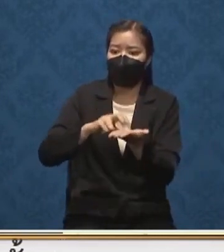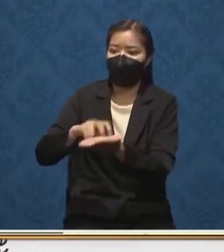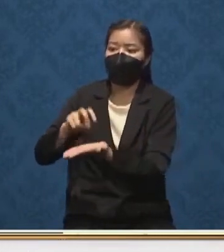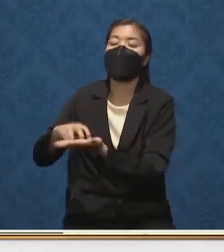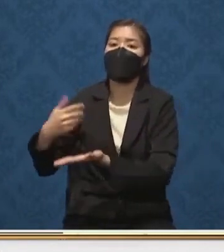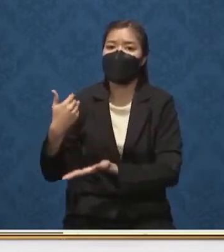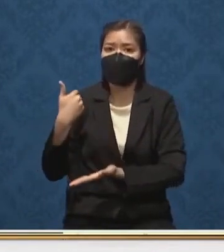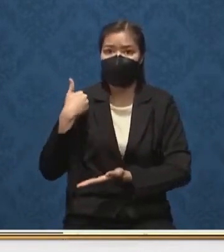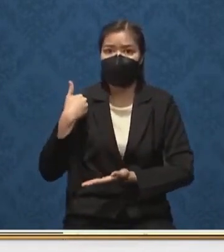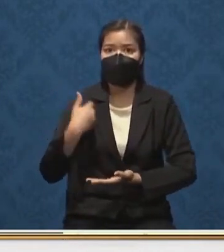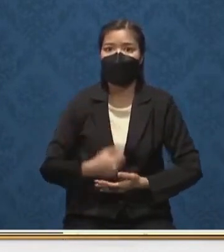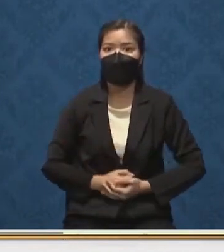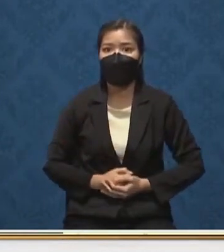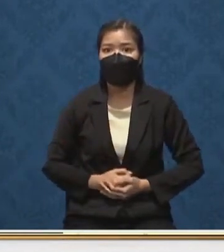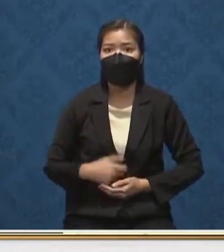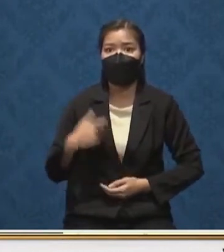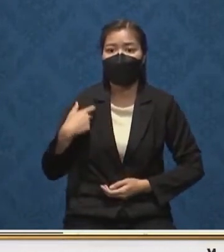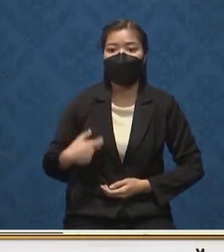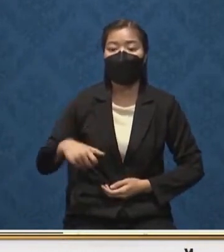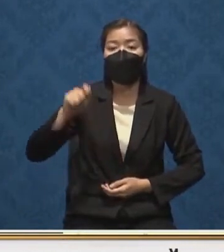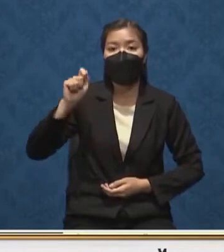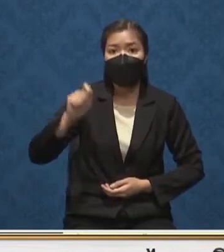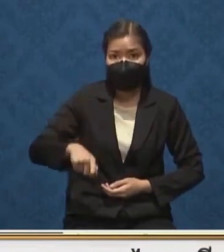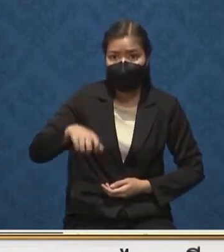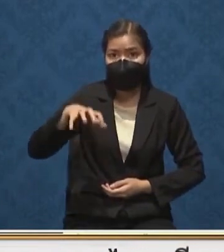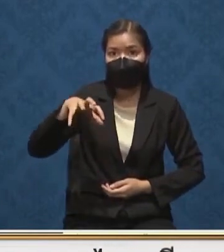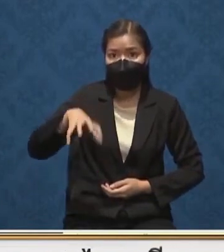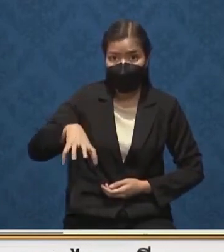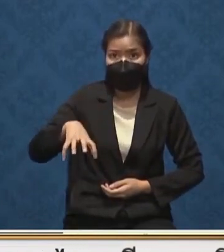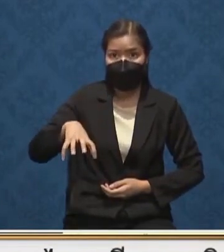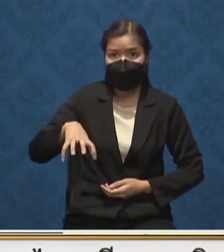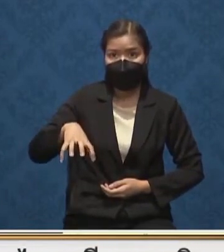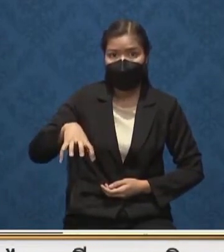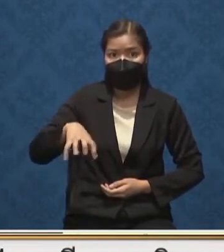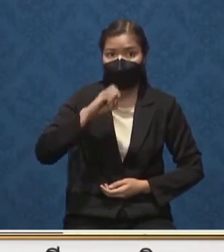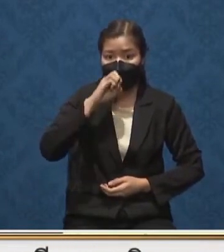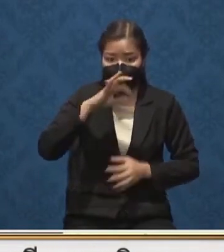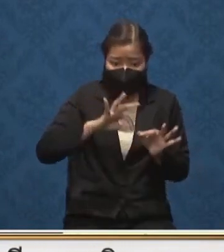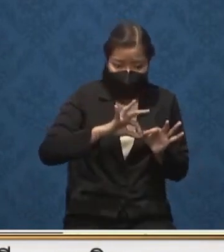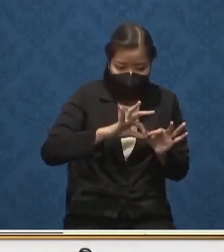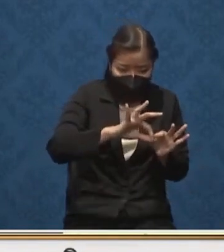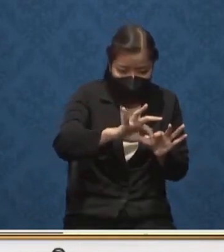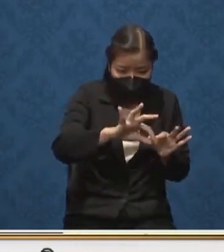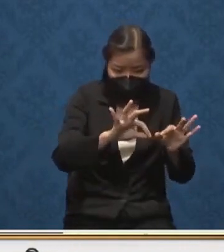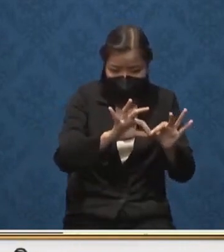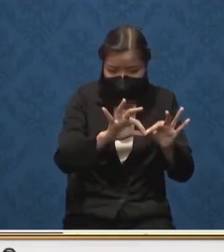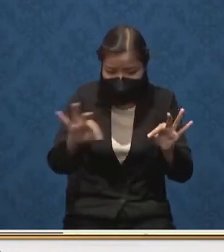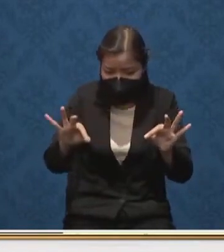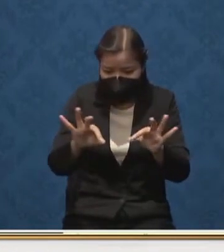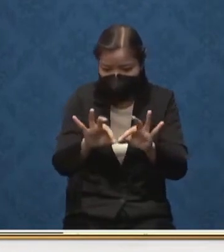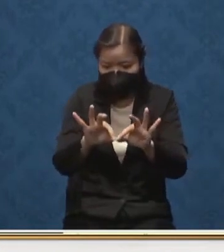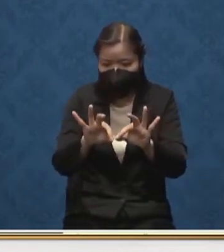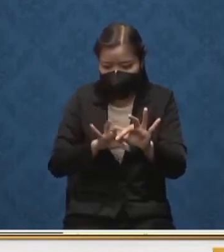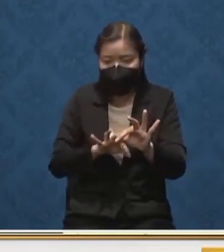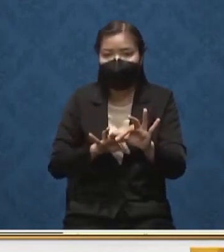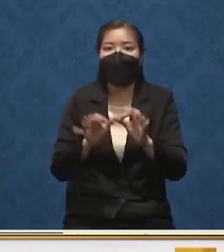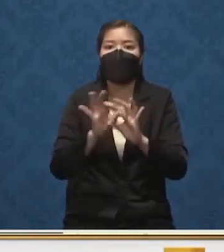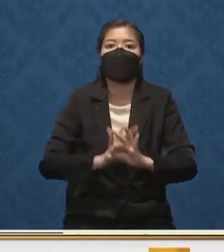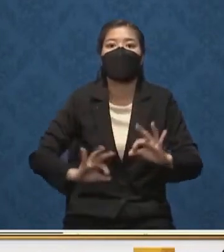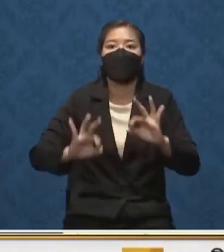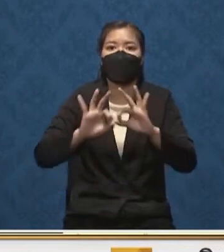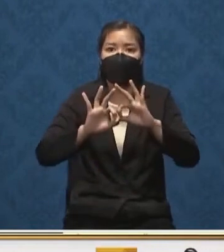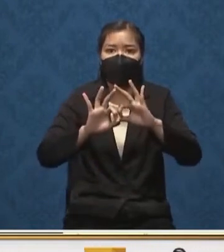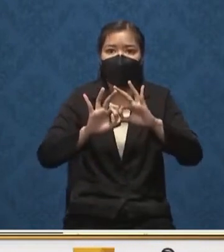ศาลศาลเนี่ยให้ไปรังวัดการที่ศาลจะตัดสินได้ก็ต้องดูเอกสารสิทธิ์ที่ว่า